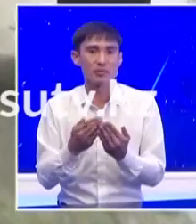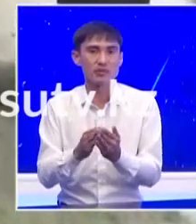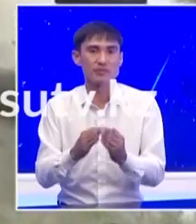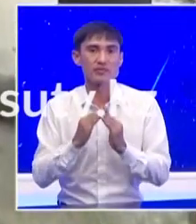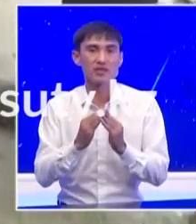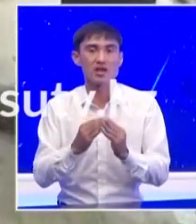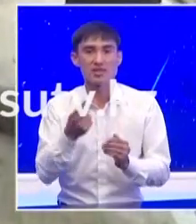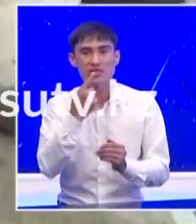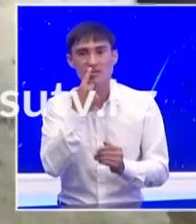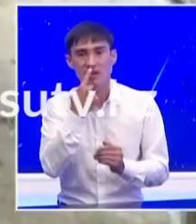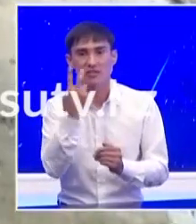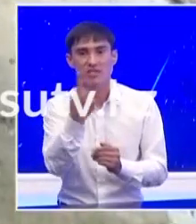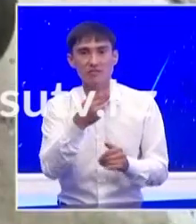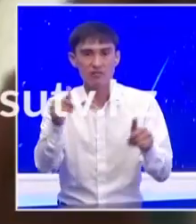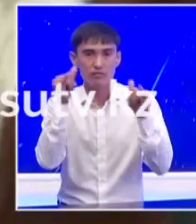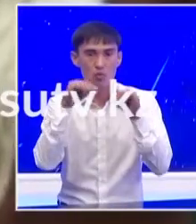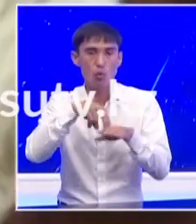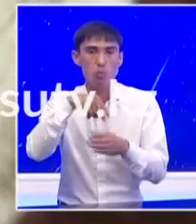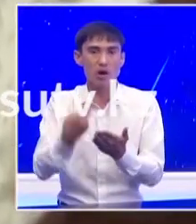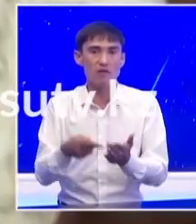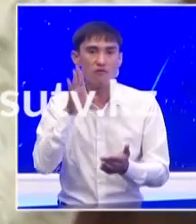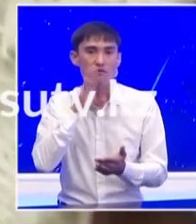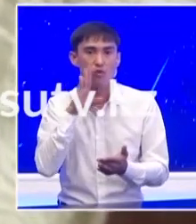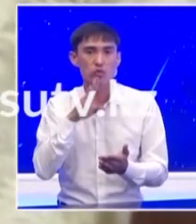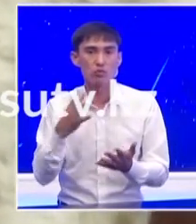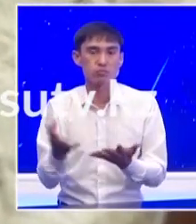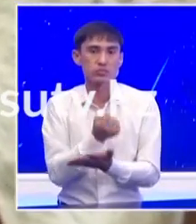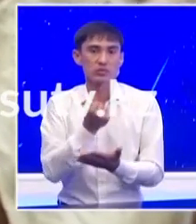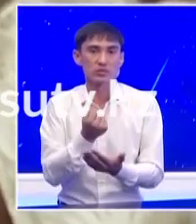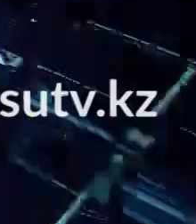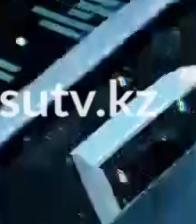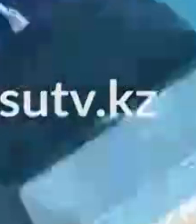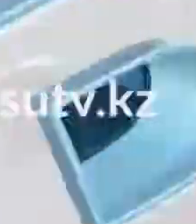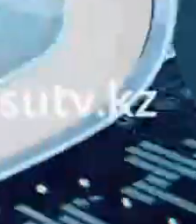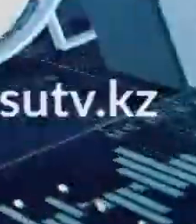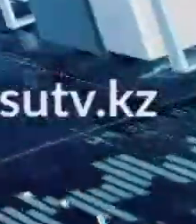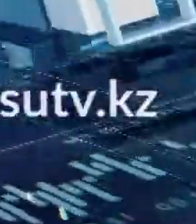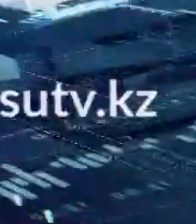буренки упали в воду, их с большим трудом удалось спасти.